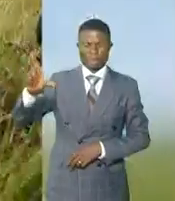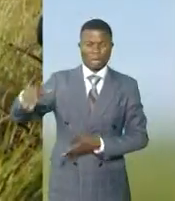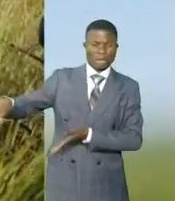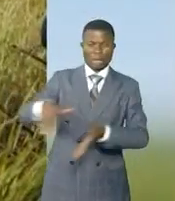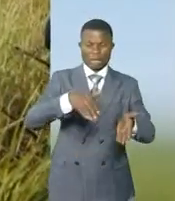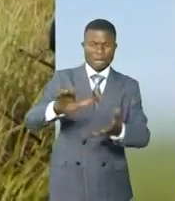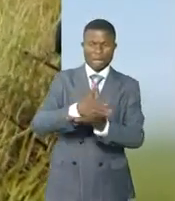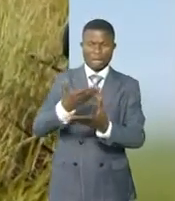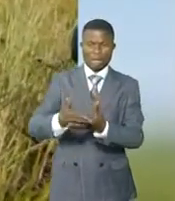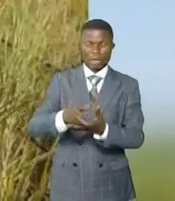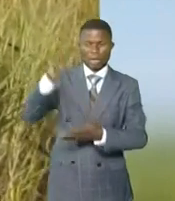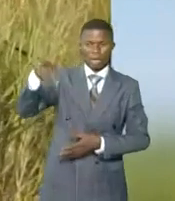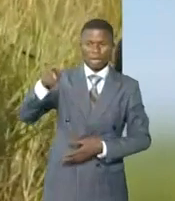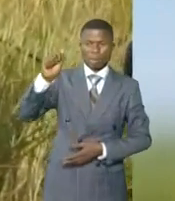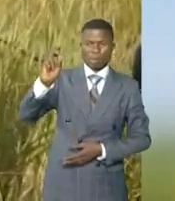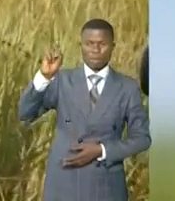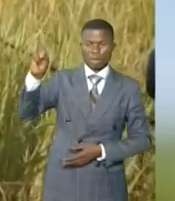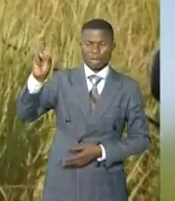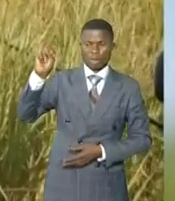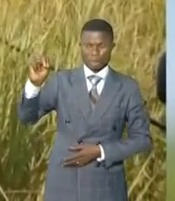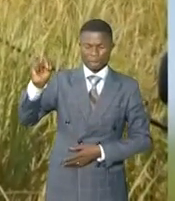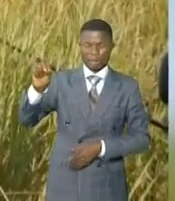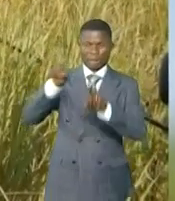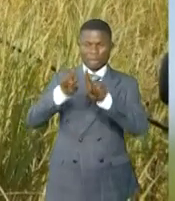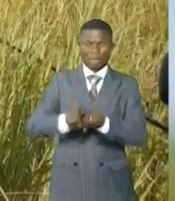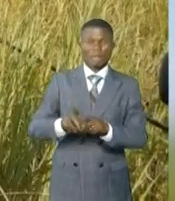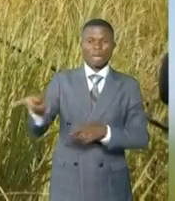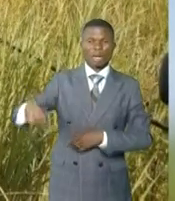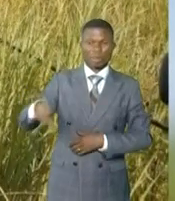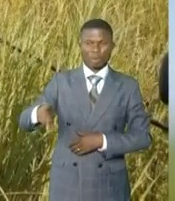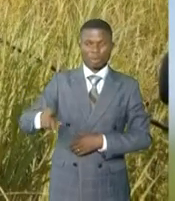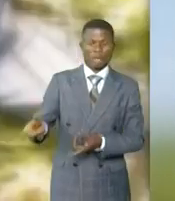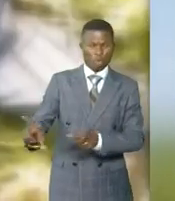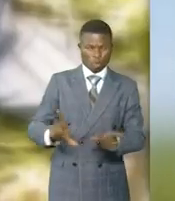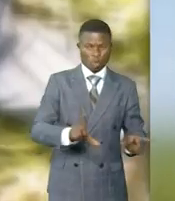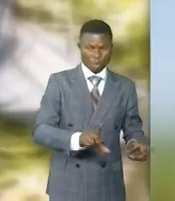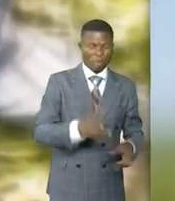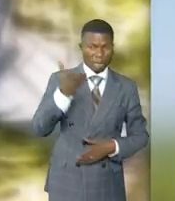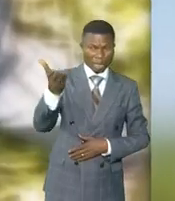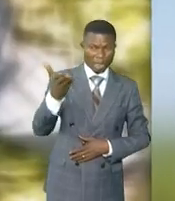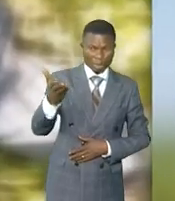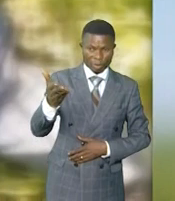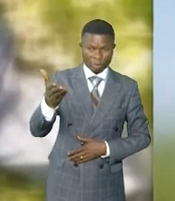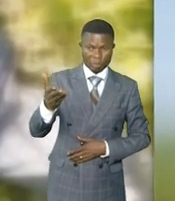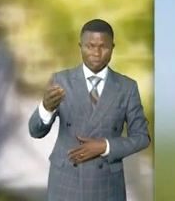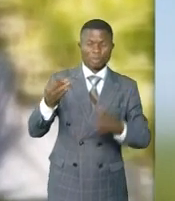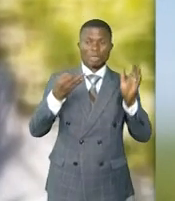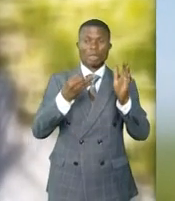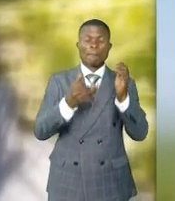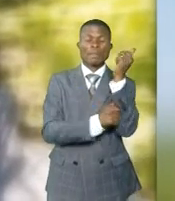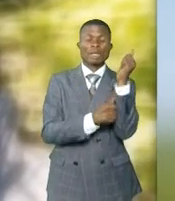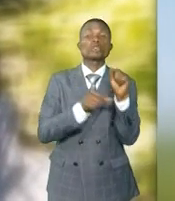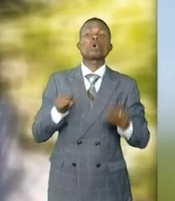entre Banda et Fungourmé, dans la province du Lualaba. Ici, cette personne morte, qui n'est